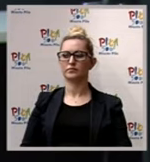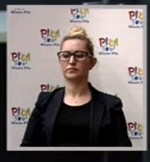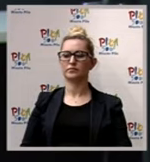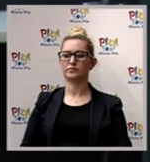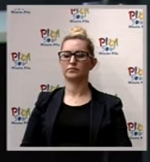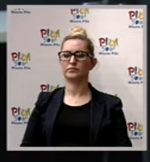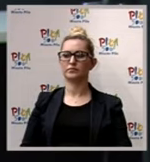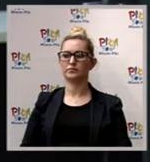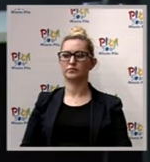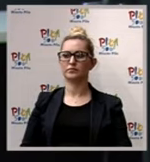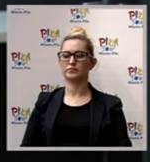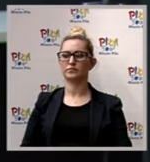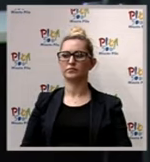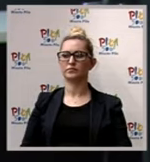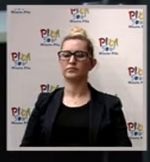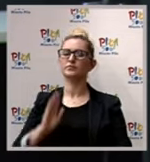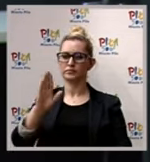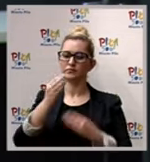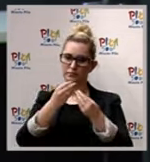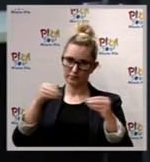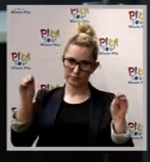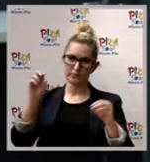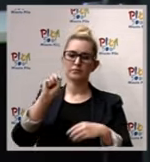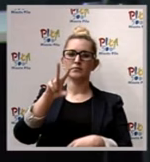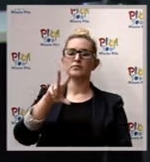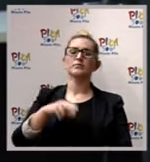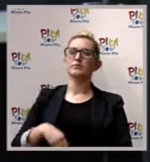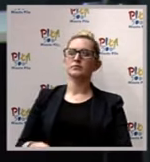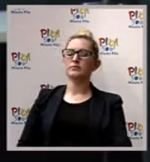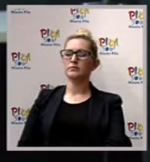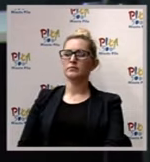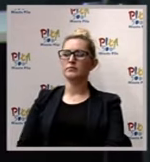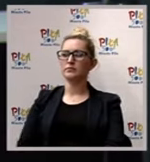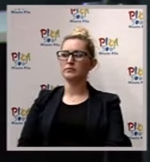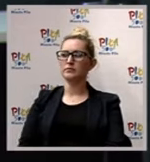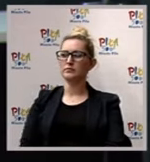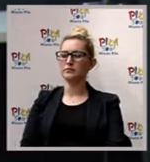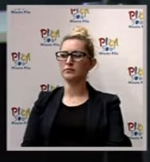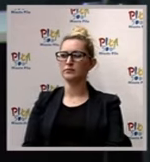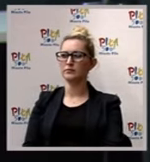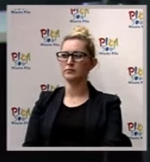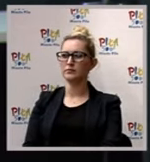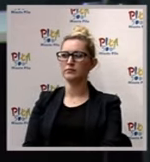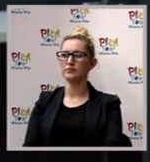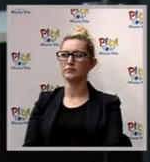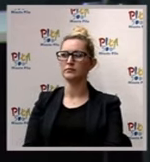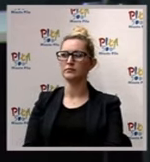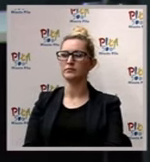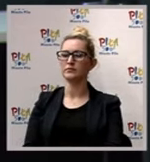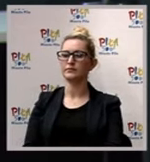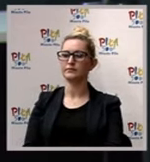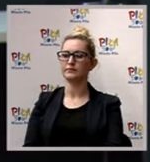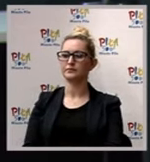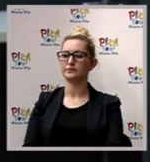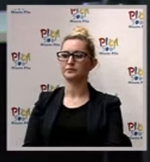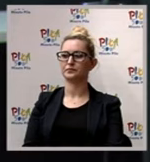Teresa Jadwiga Jankun uzyskała więcej głosów za wyborem niż przeciw wyborowi i została wybrana na ławnika